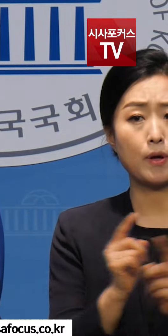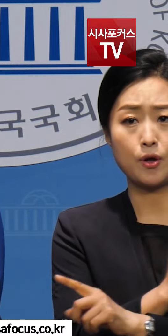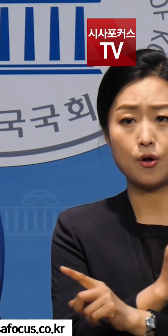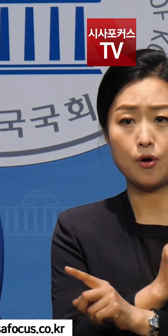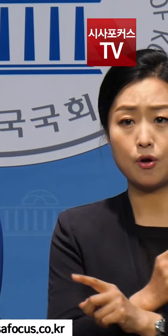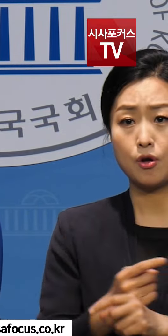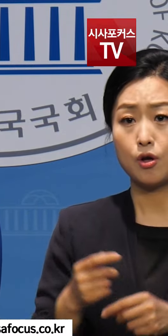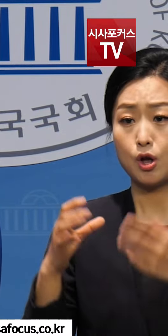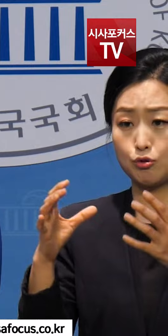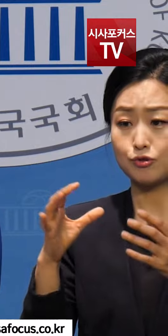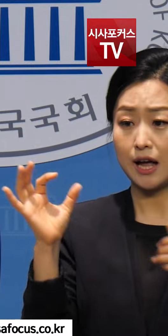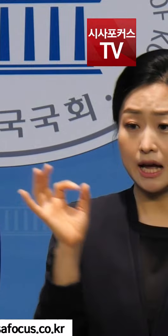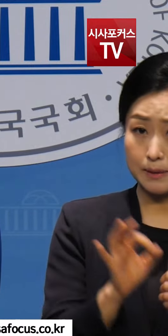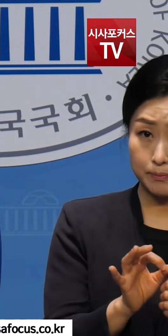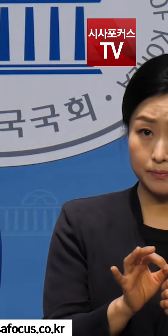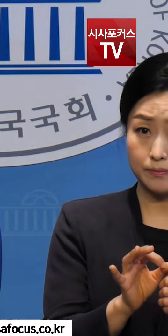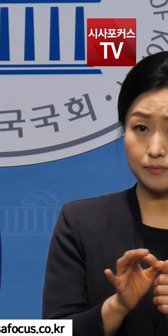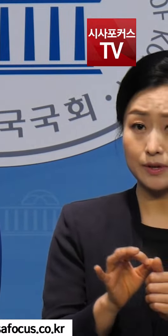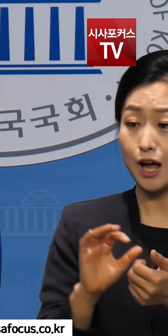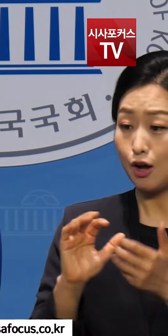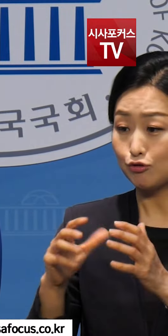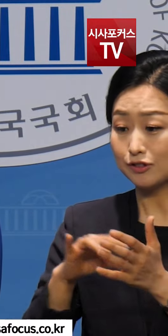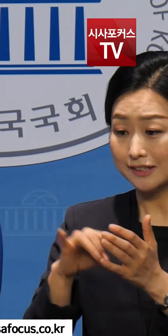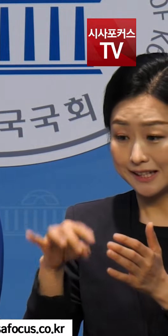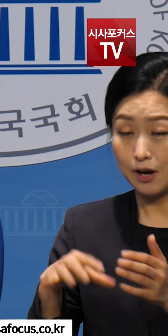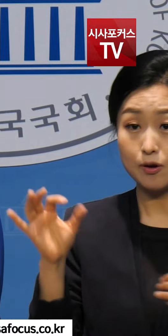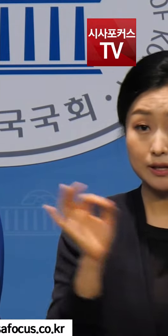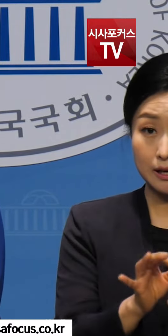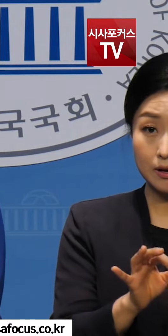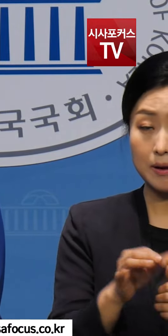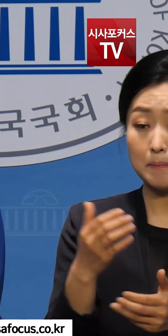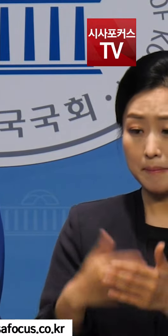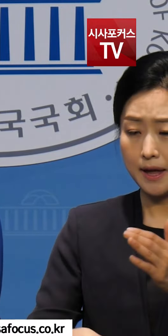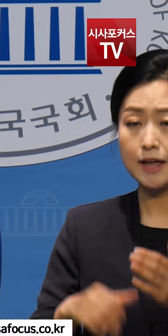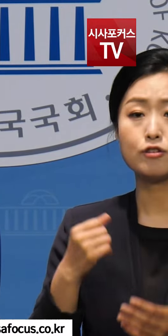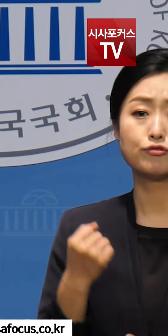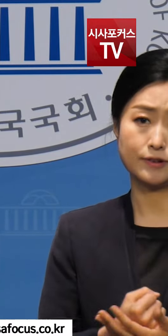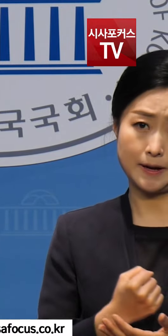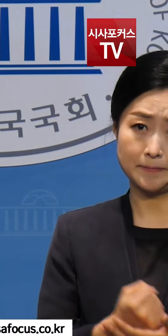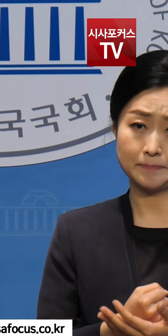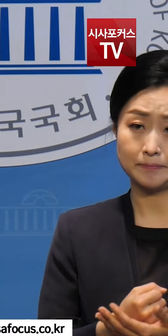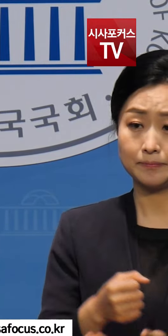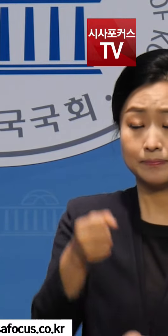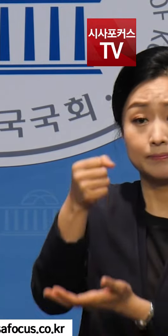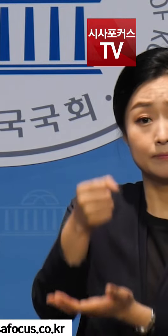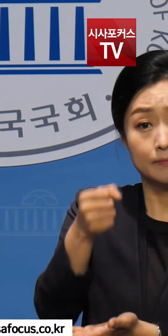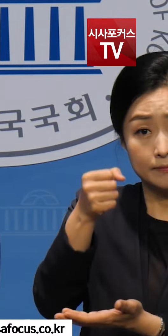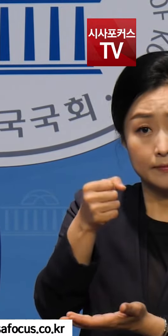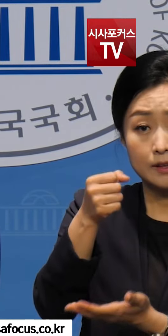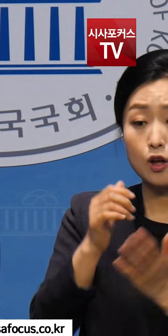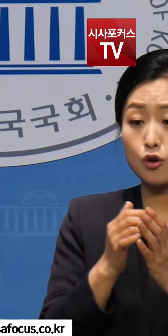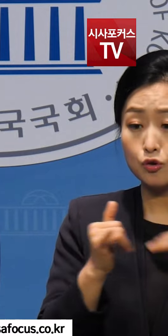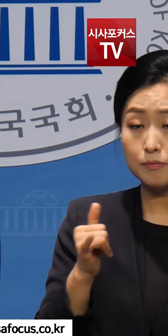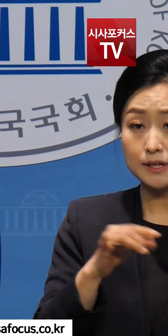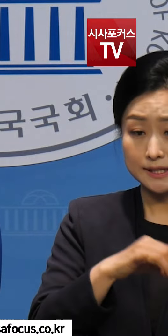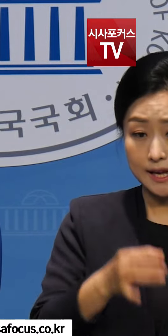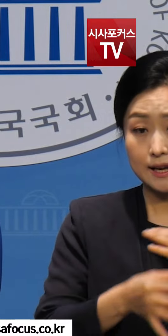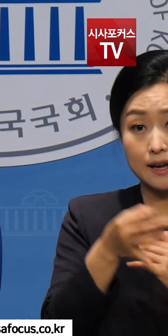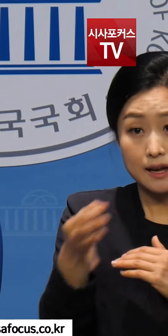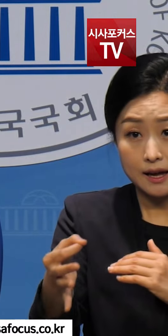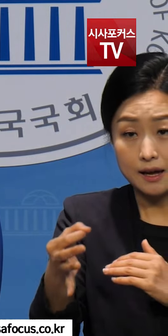국고 부담 비율 확대가 포함되지 않은 것은 유감입니다 재원의 상당 부분을 국민들이 낸